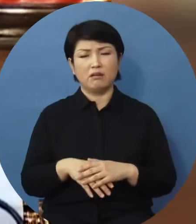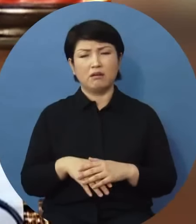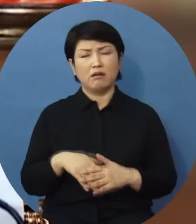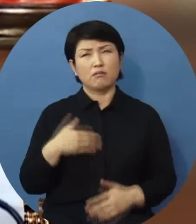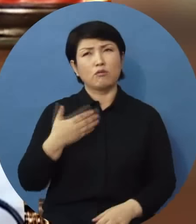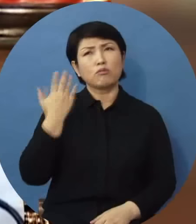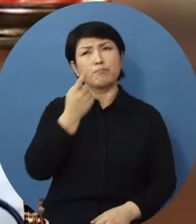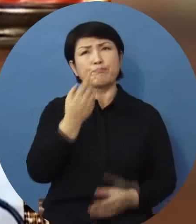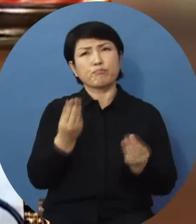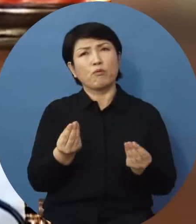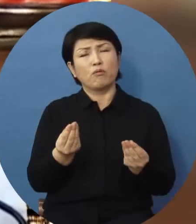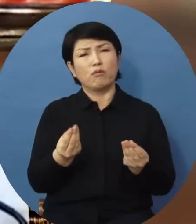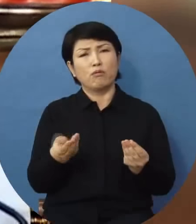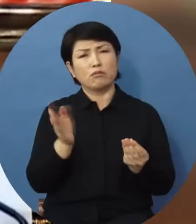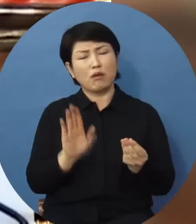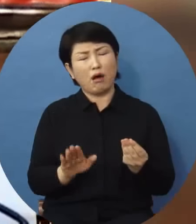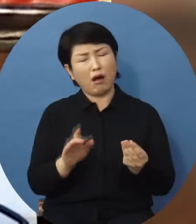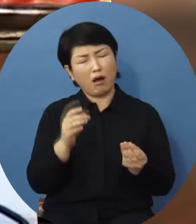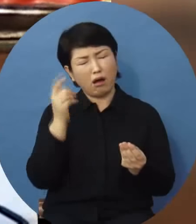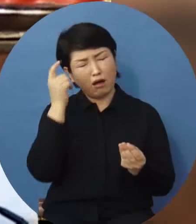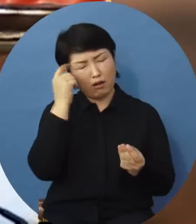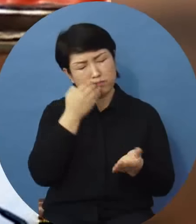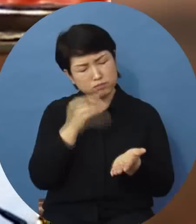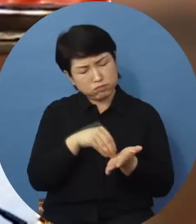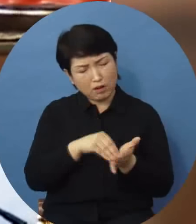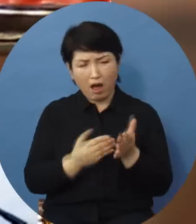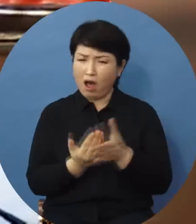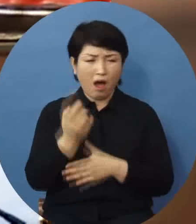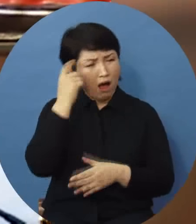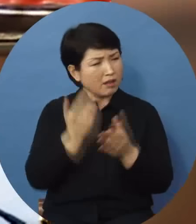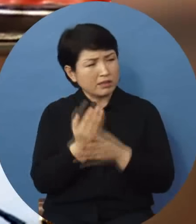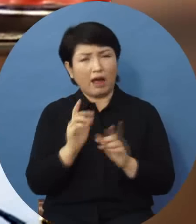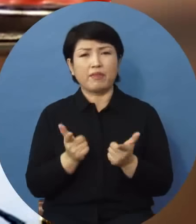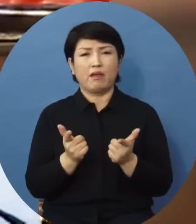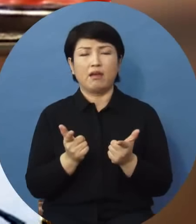그동안에 아는 것까지도 도무지 떠오르지도 않고,